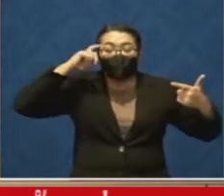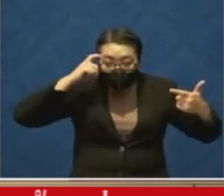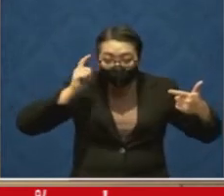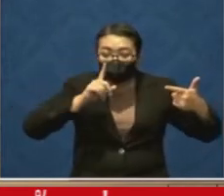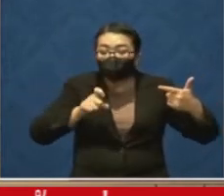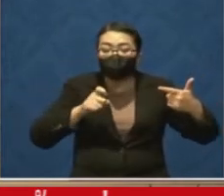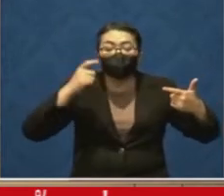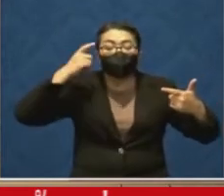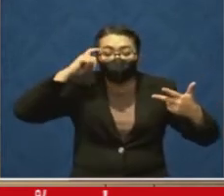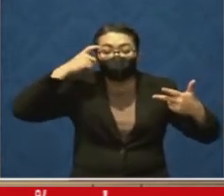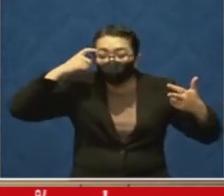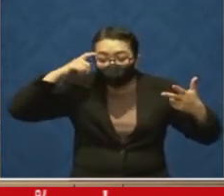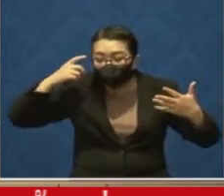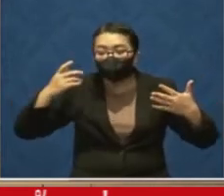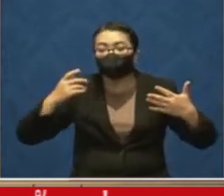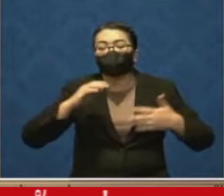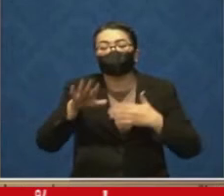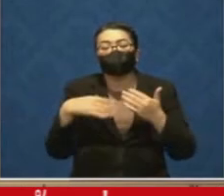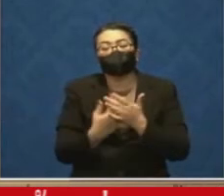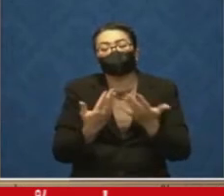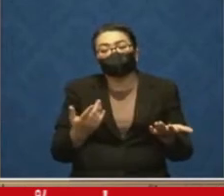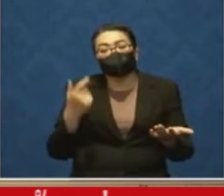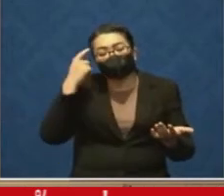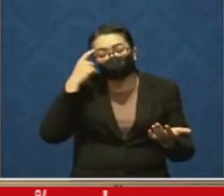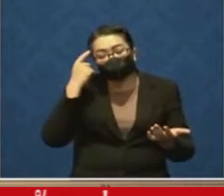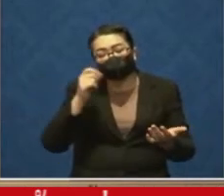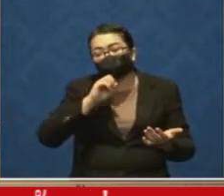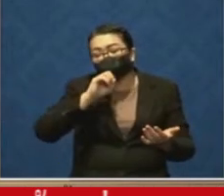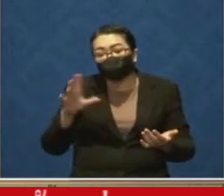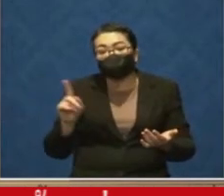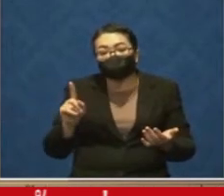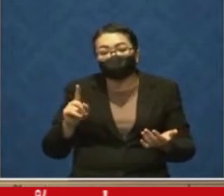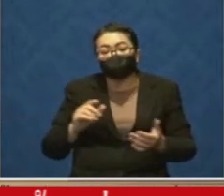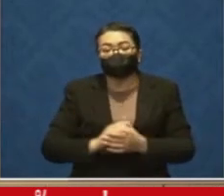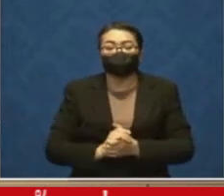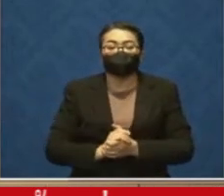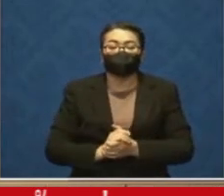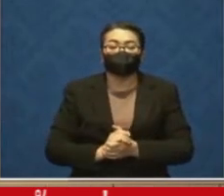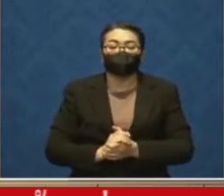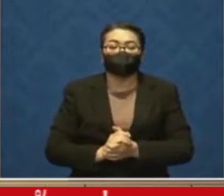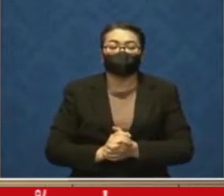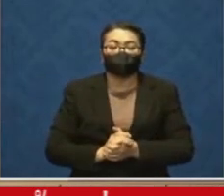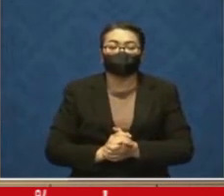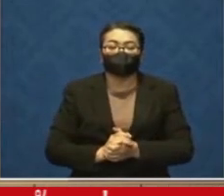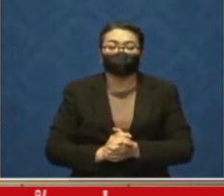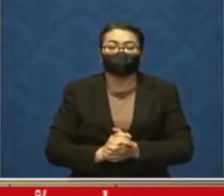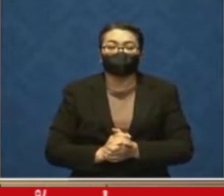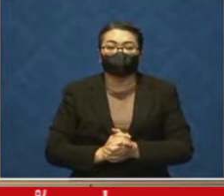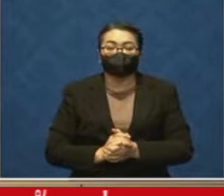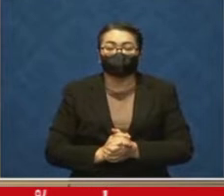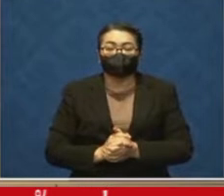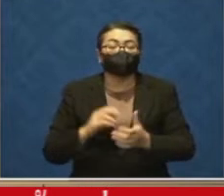ครั ผมขออนุญาตผ่านไปถึงเรื่องอีกอนหน่นะครับที่ไปซ้ำเติมกับพี่น้ชาวประโมงของไทยครั